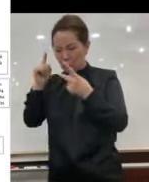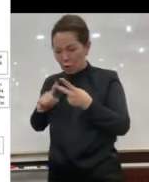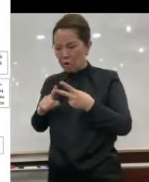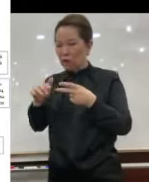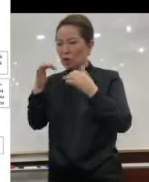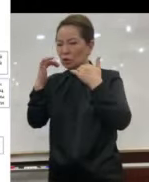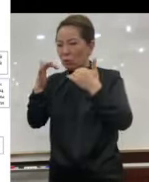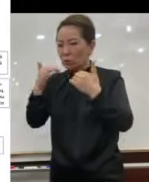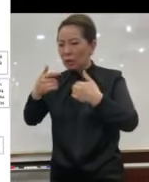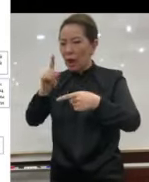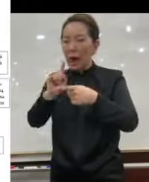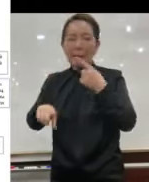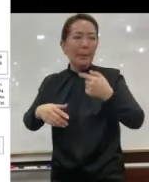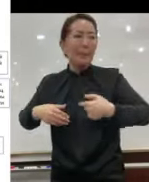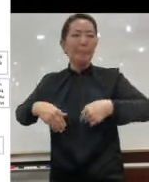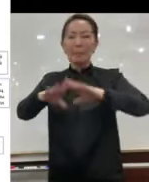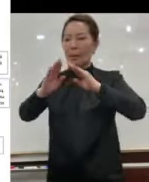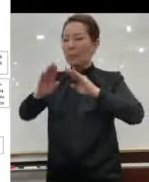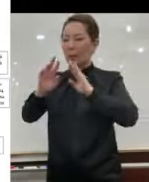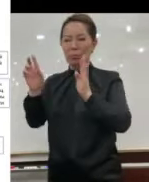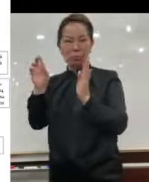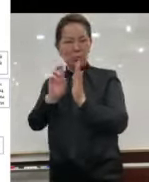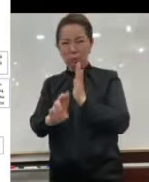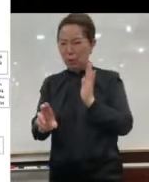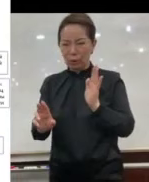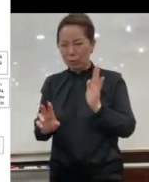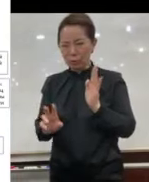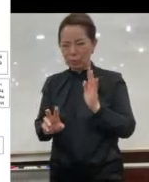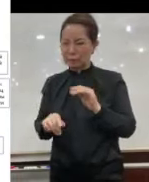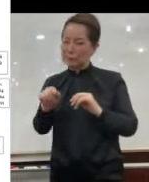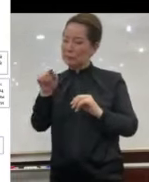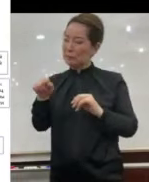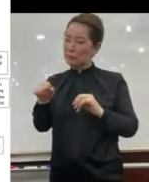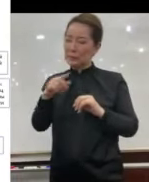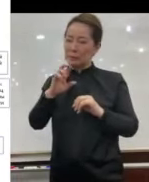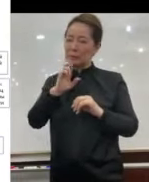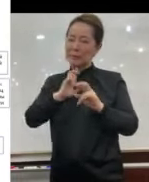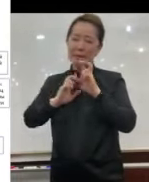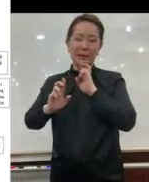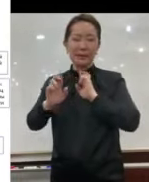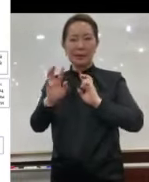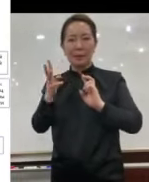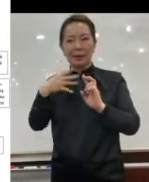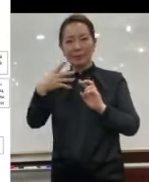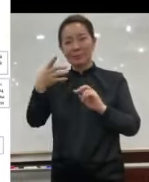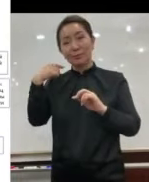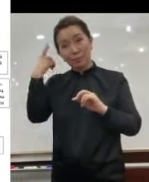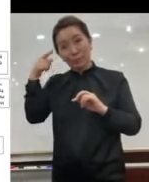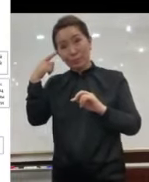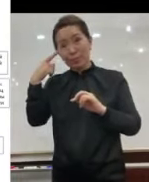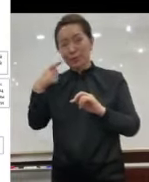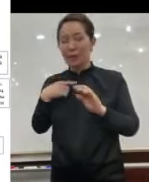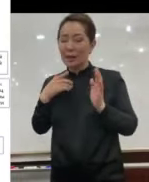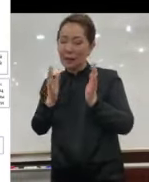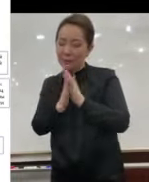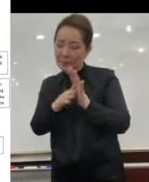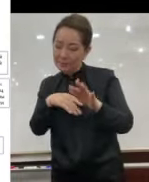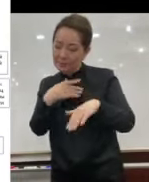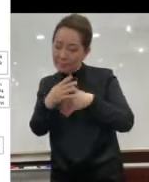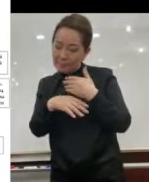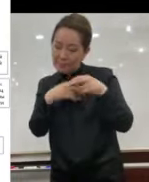амархан бий болгох боломжгүй болоо, нэгэн бас бэрхшээлтэй байх болоо гэсэн ийм бодол бас хамт явж